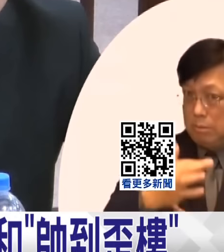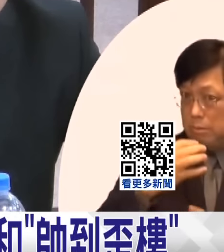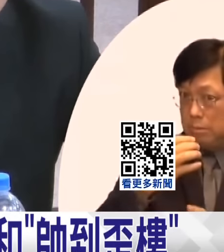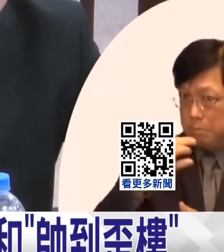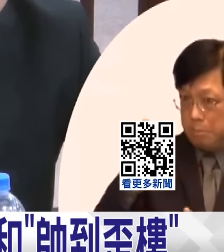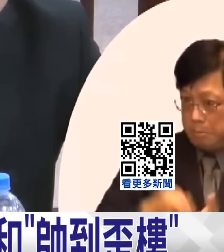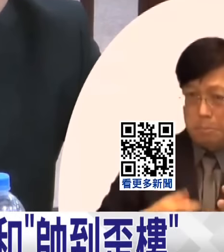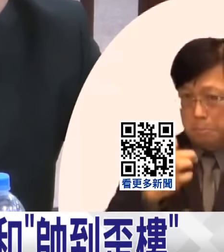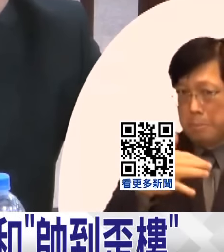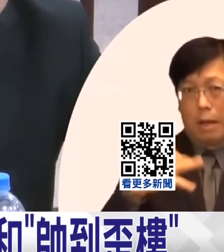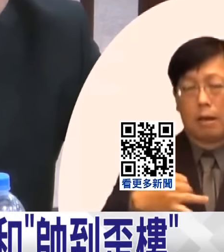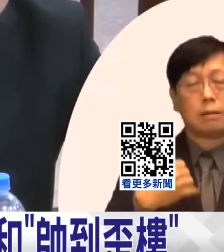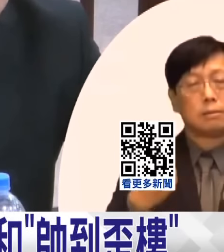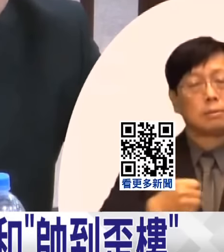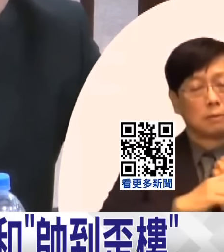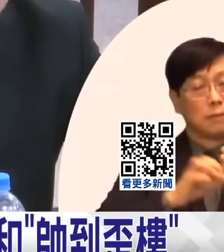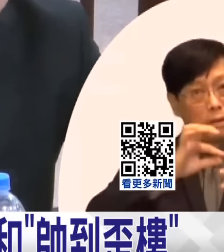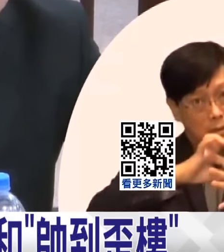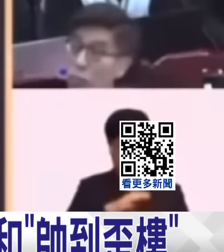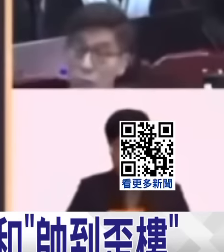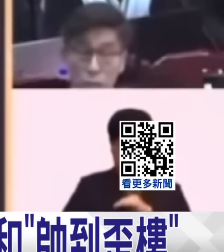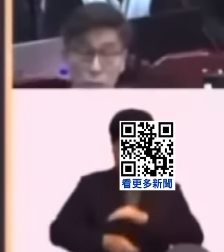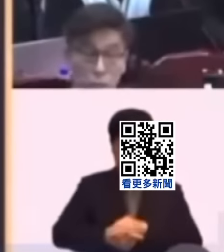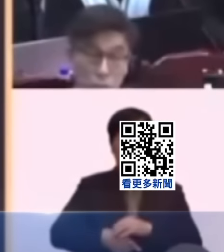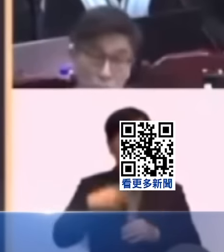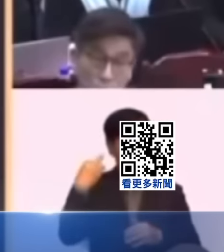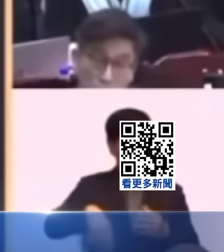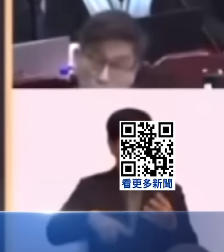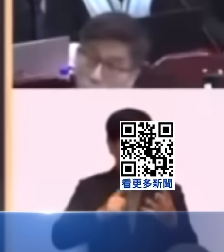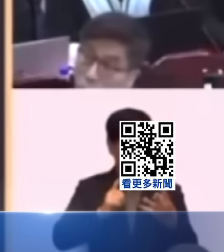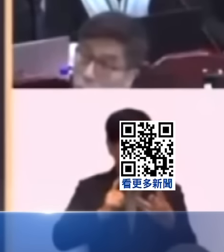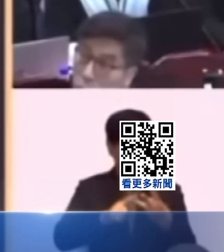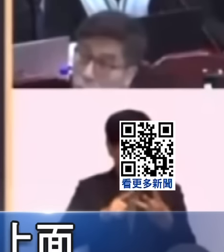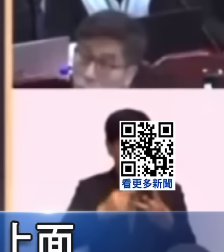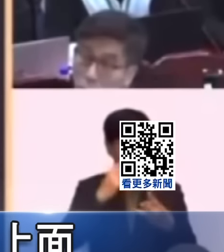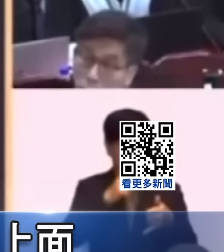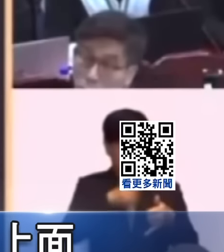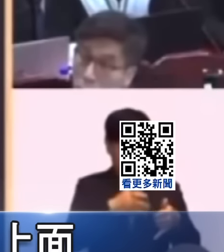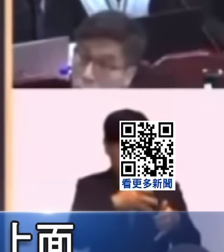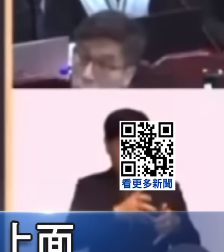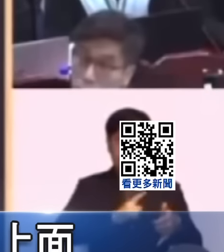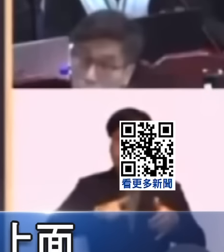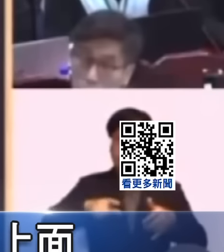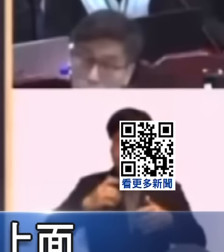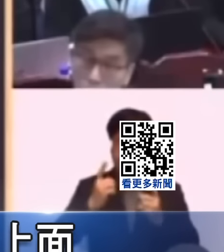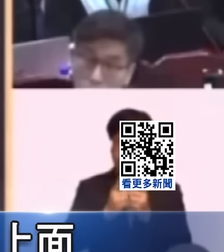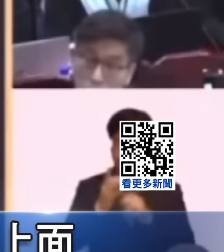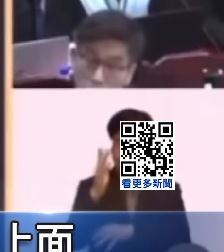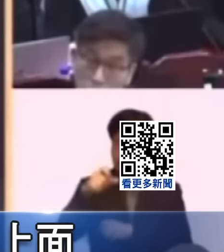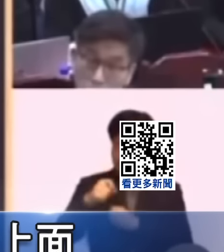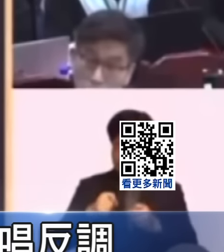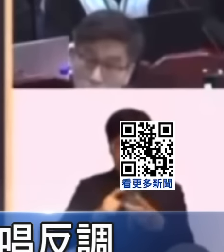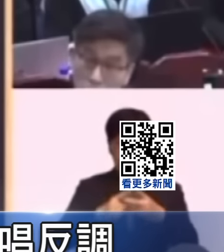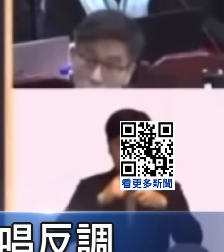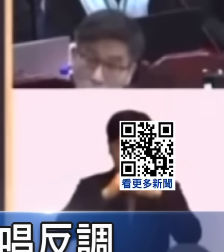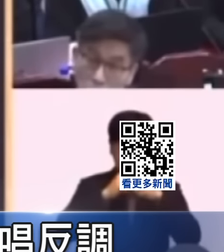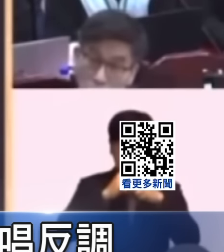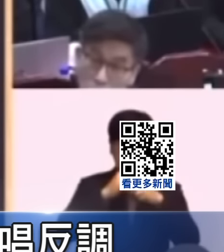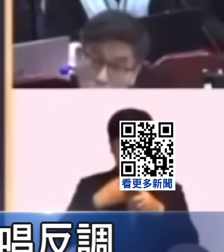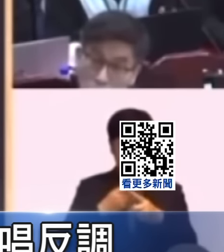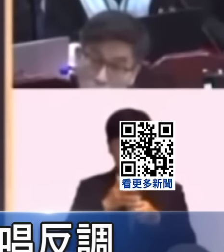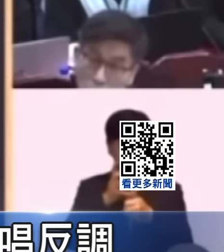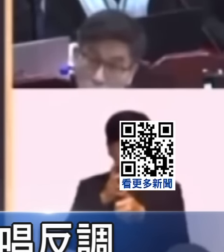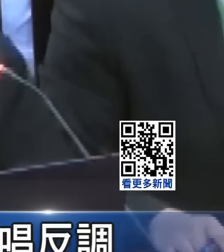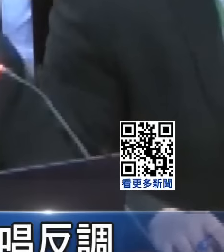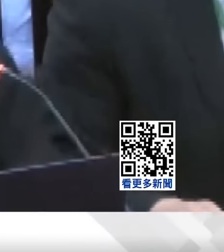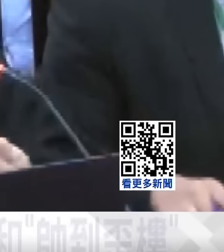发言剪成哭诉节奏版。 它会使得被质询者在政策辩护上面、在机密事项上面、在提供文件上面不敢